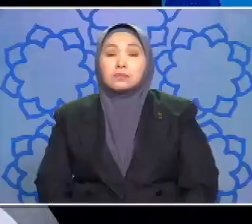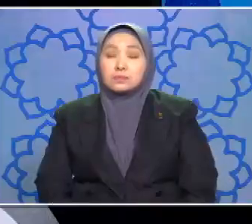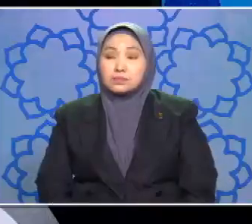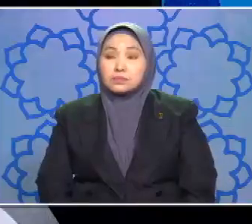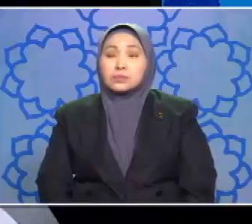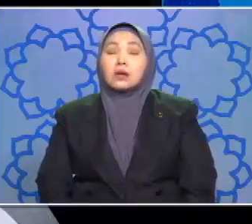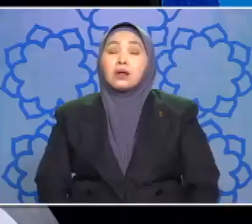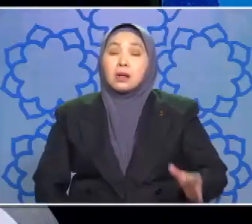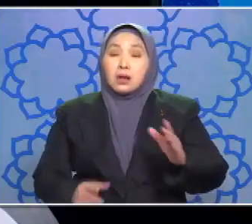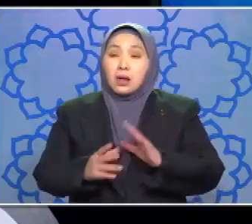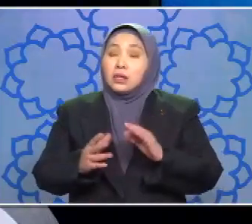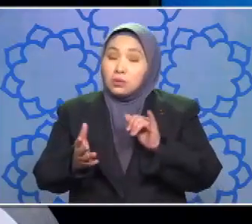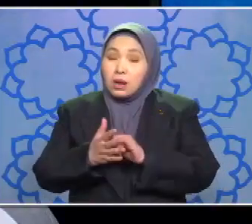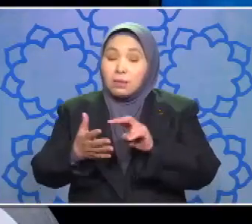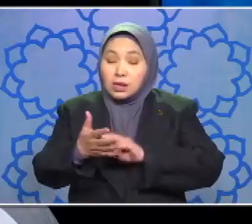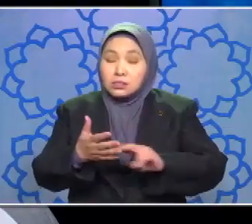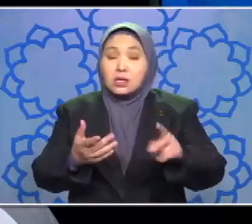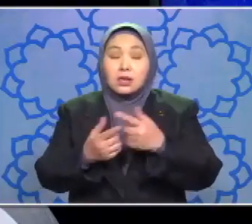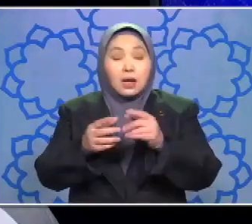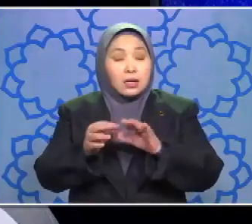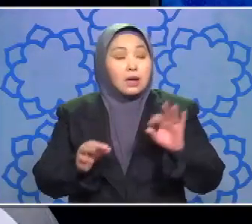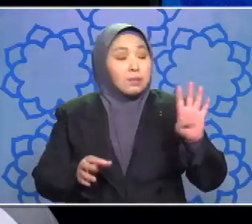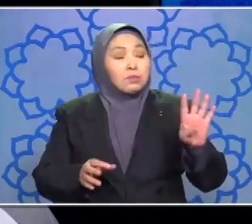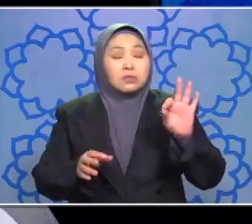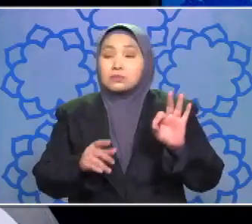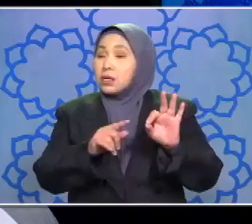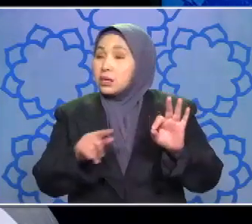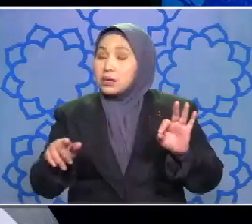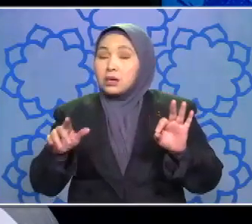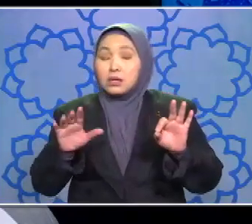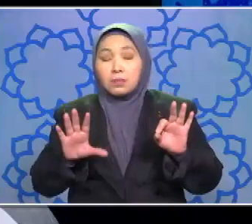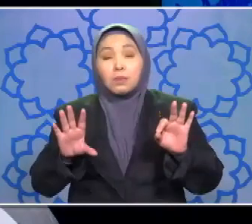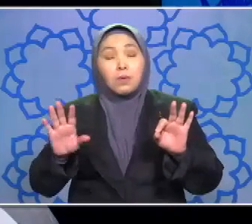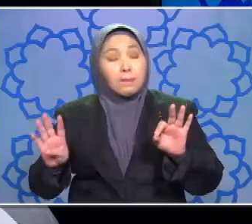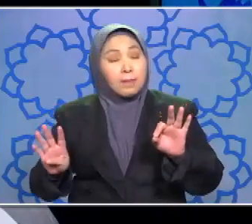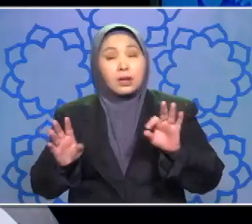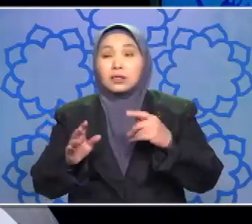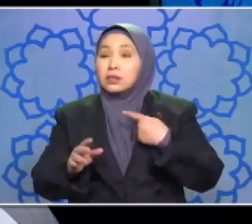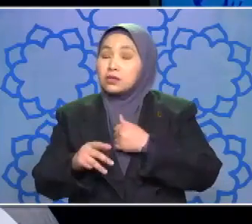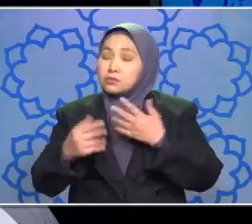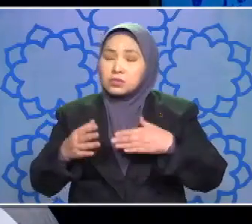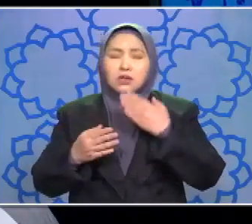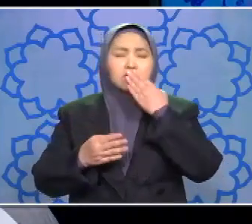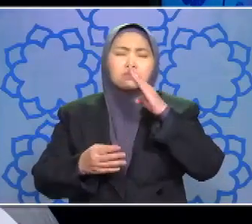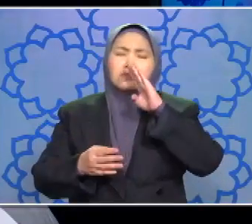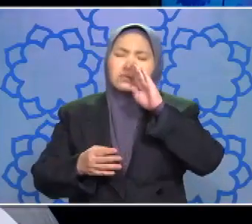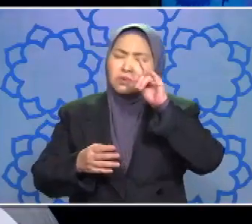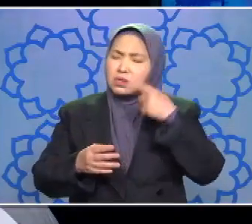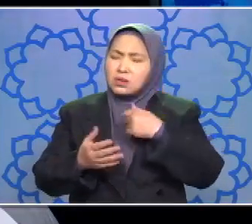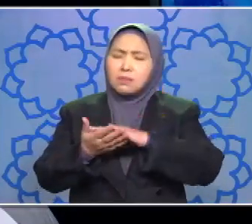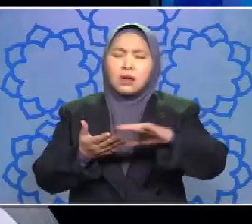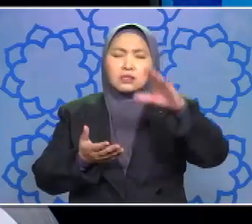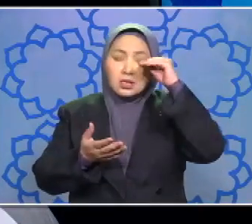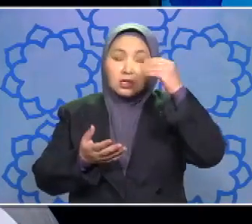العظيم. Surah Al-Nazim, kita telah bacaan daripada ayat 49 hingga 54. Terima kasih Ustaz, ya. Kita sudah pun alhamdulillah belajar ya tentang